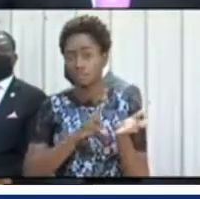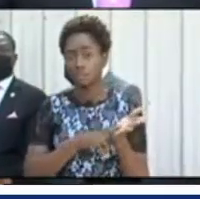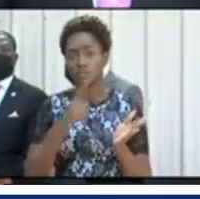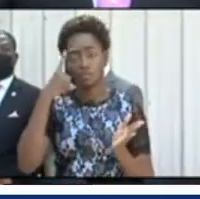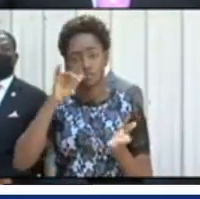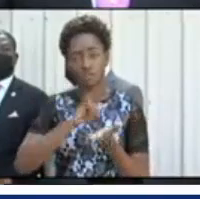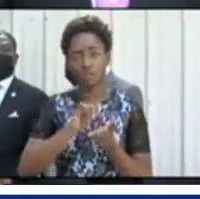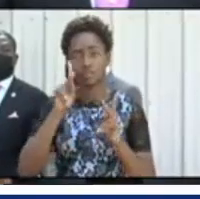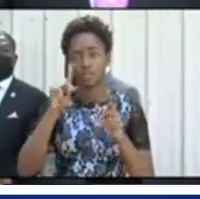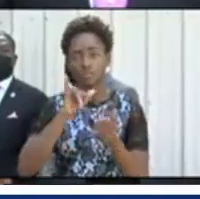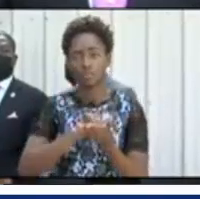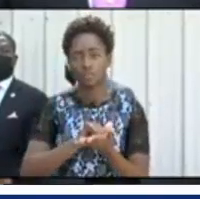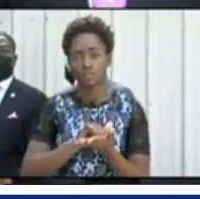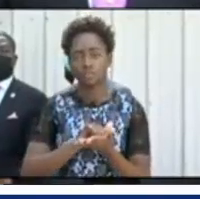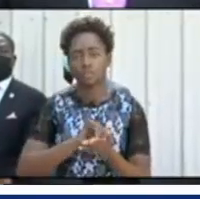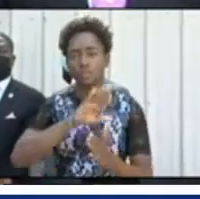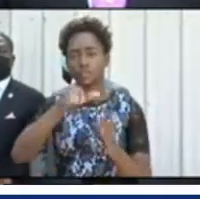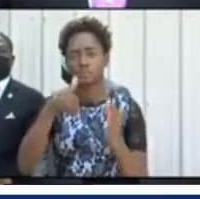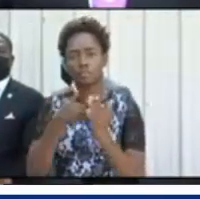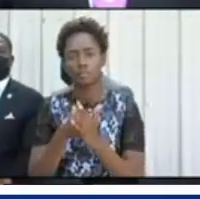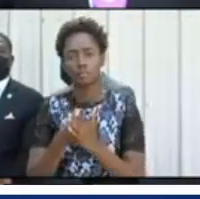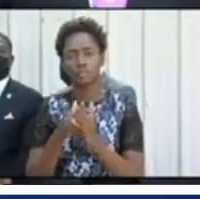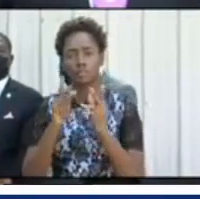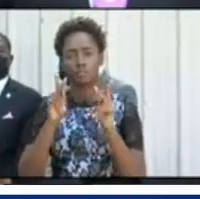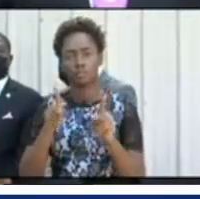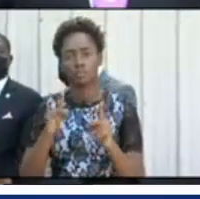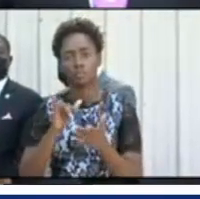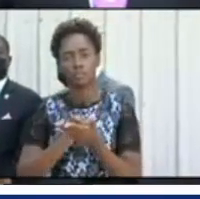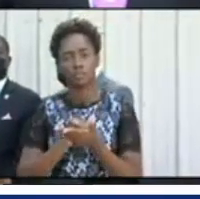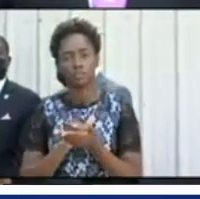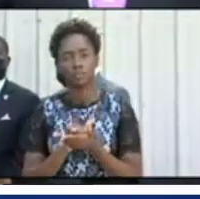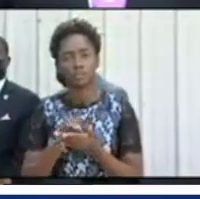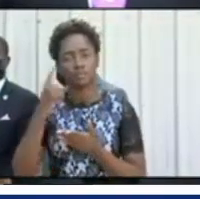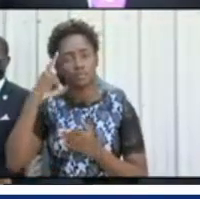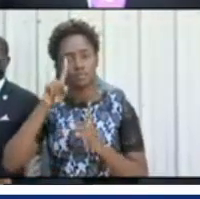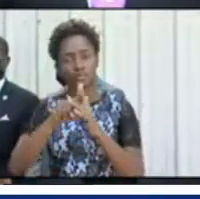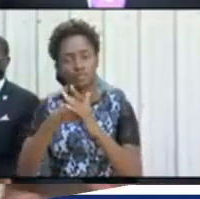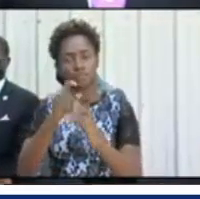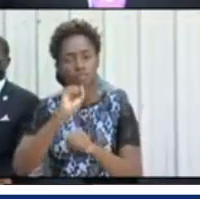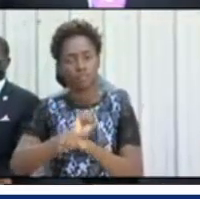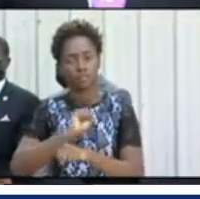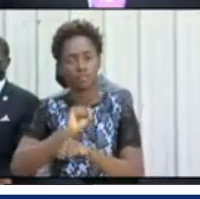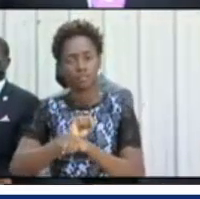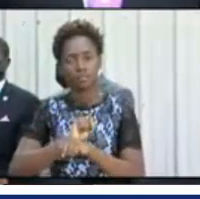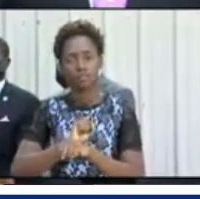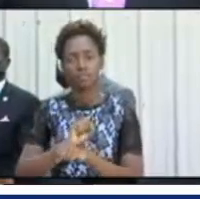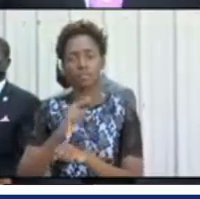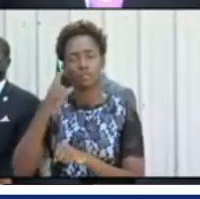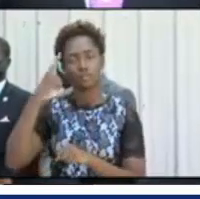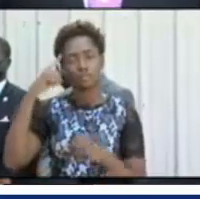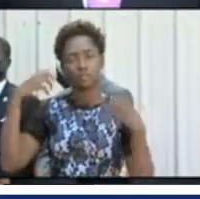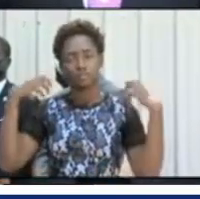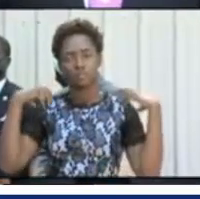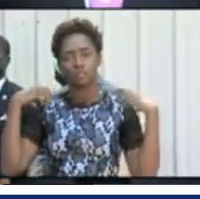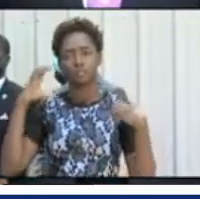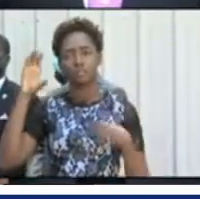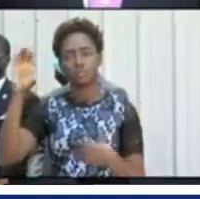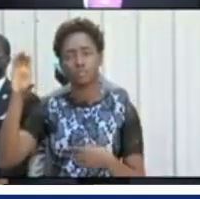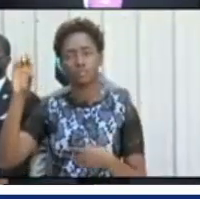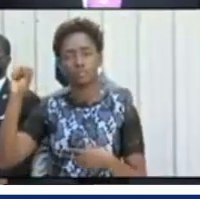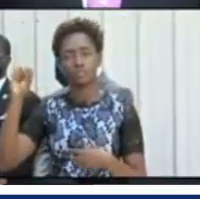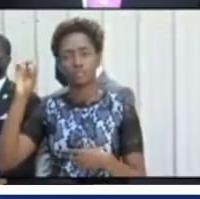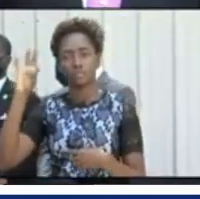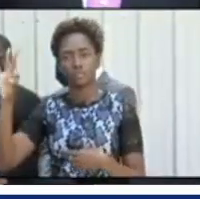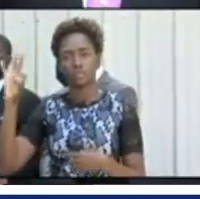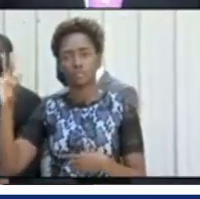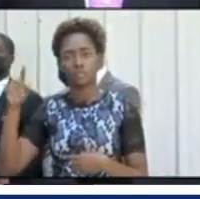que nous demandons toutes les institutions pour nous. Comment ce travail et chef CSPN, premier ministre,